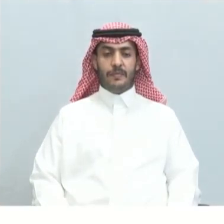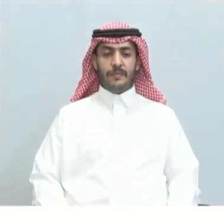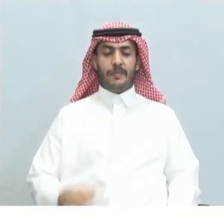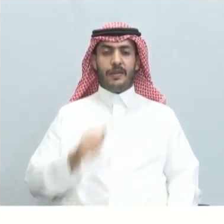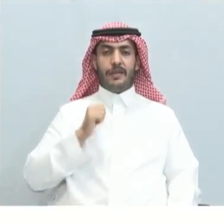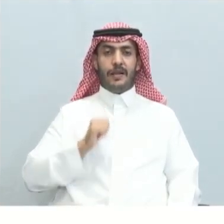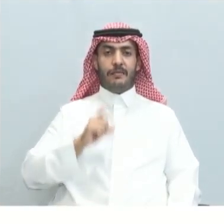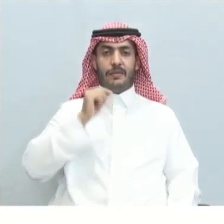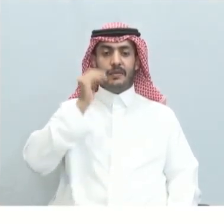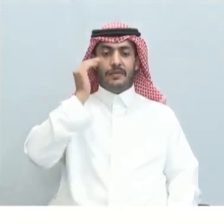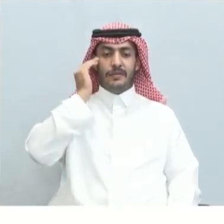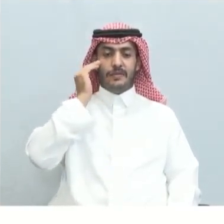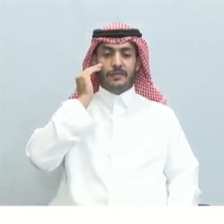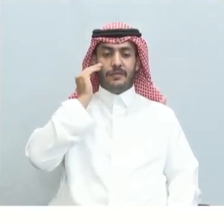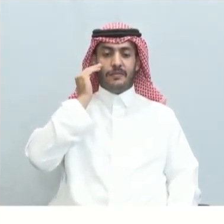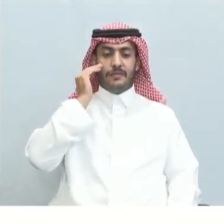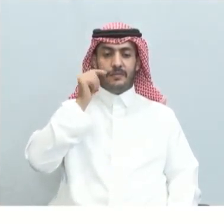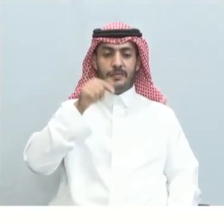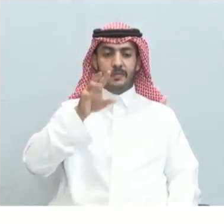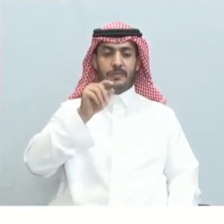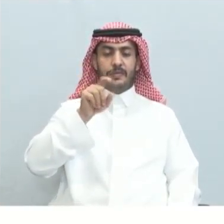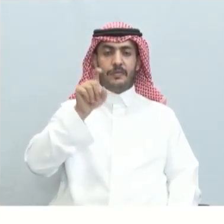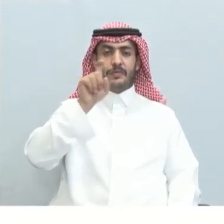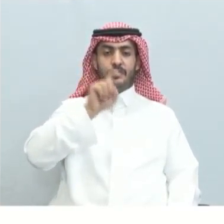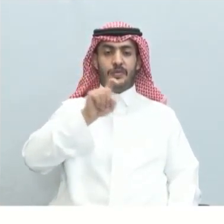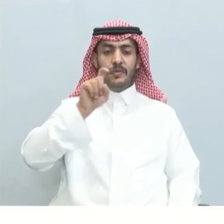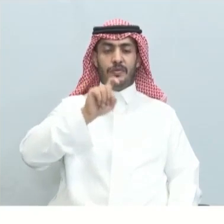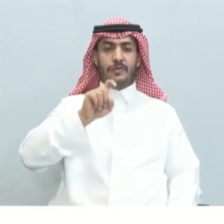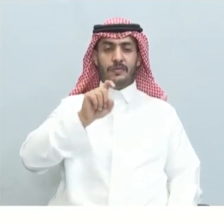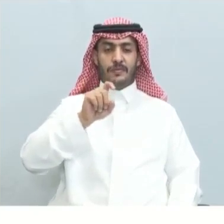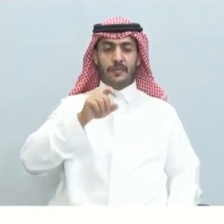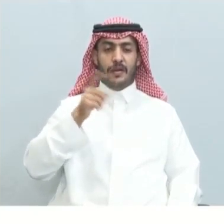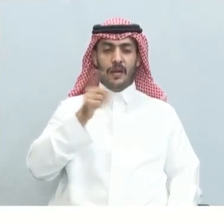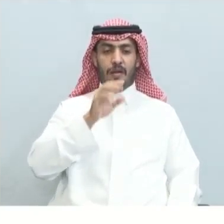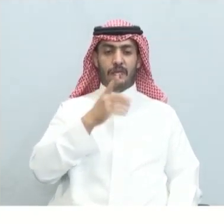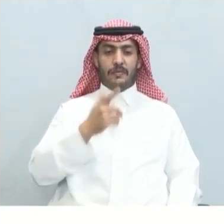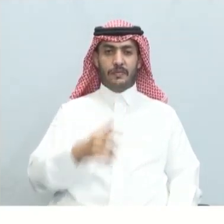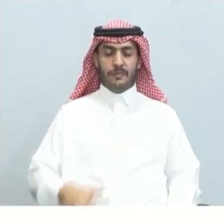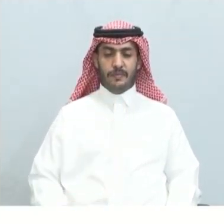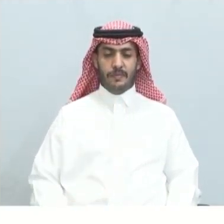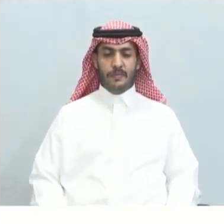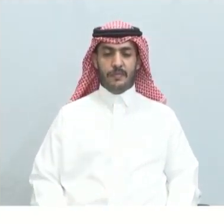طلابي طالباتي دعونا نجيب على اسئله ماذا قرات